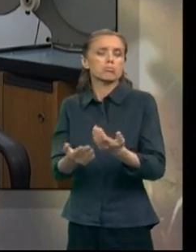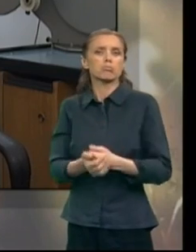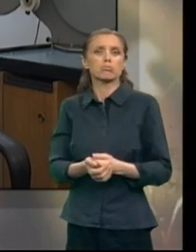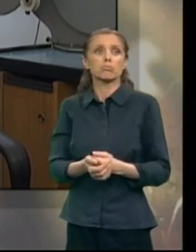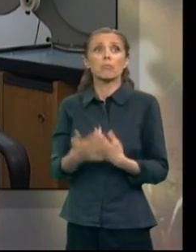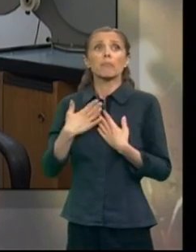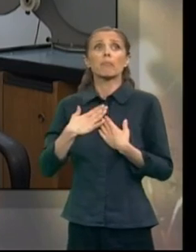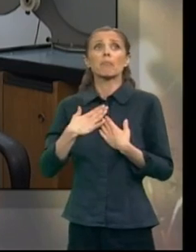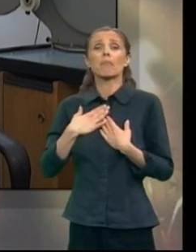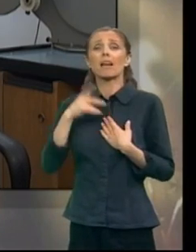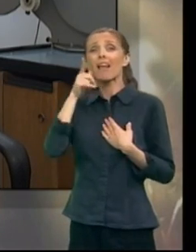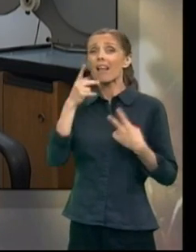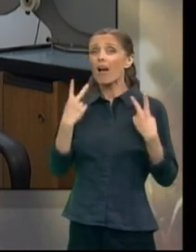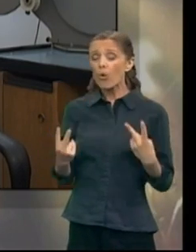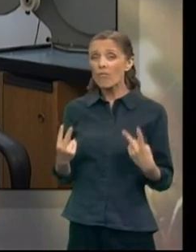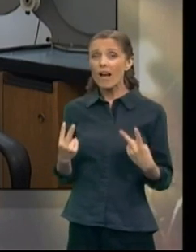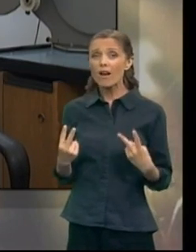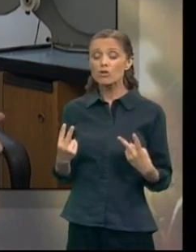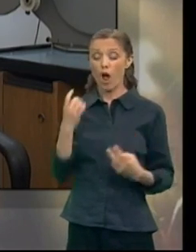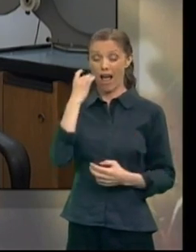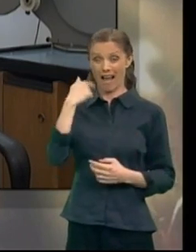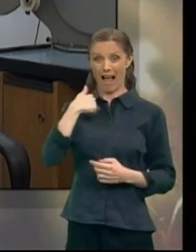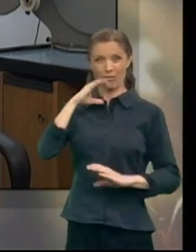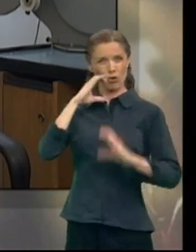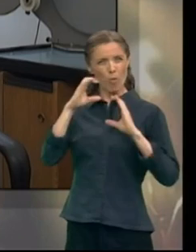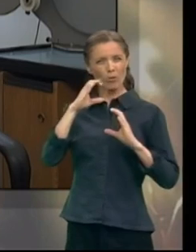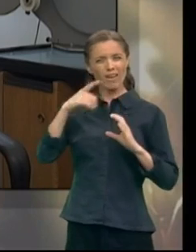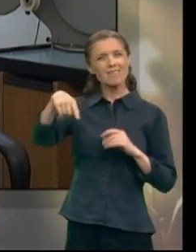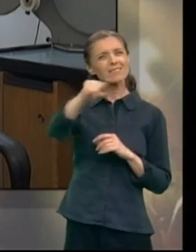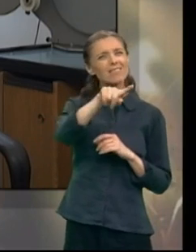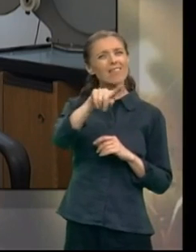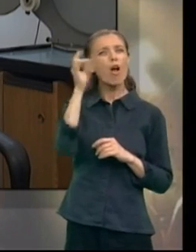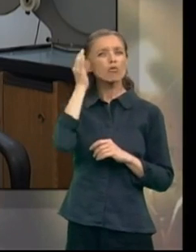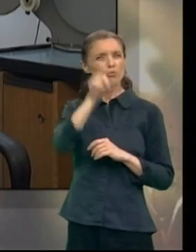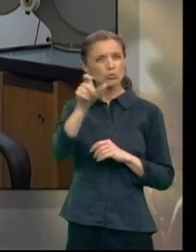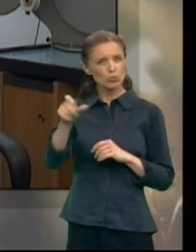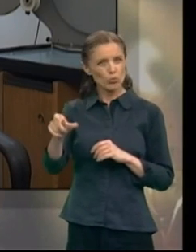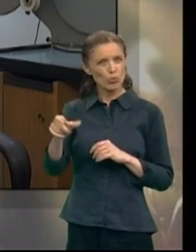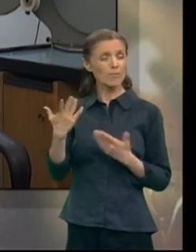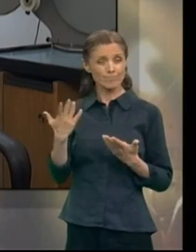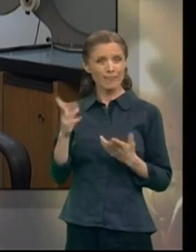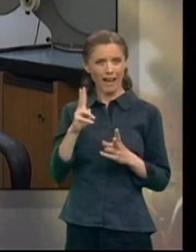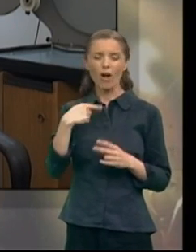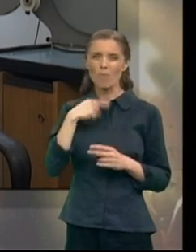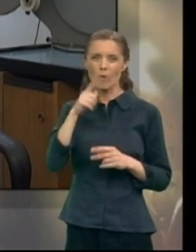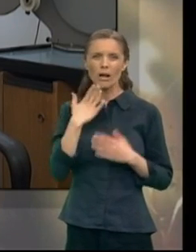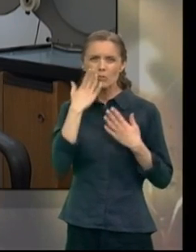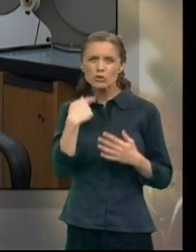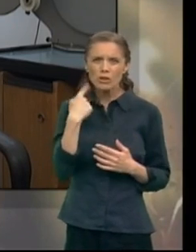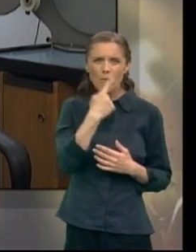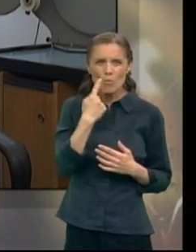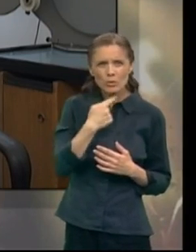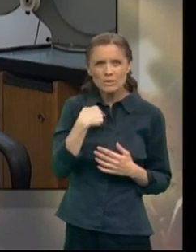i meni je u stvari jako važno da kada komuniciram sa osobama koje čuju, komuniciram tako da im čitam sa usana ili pisanim